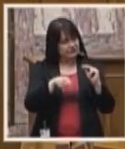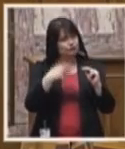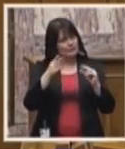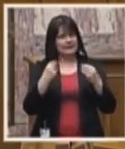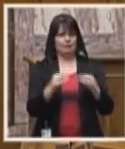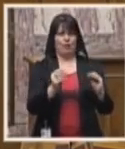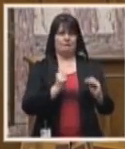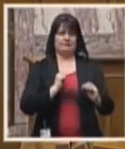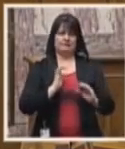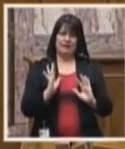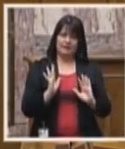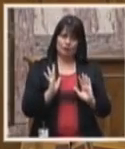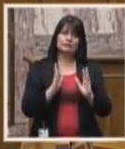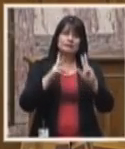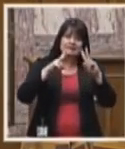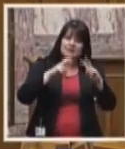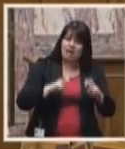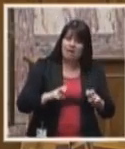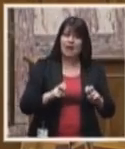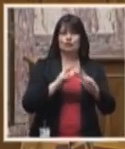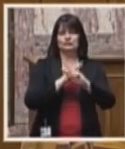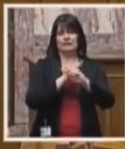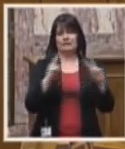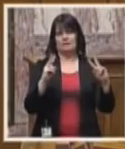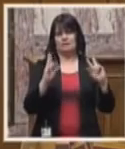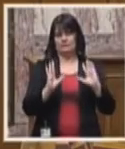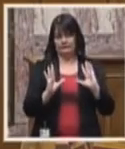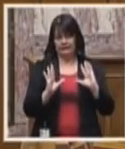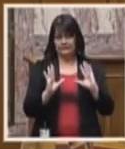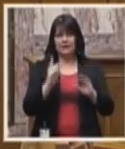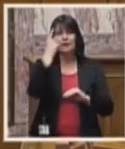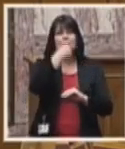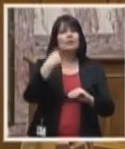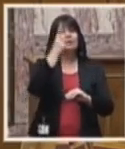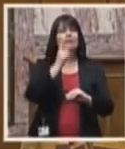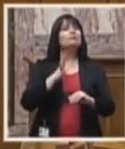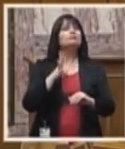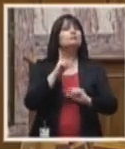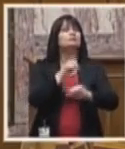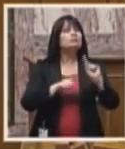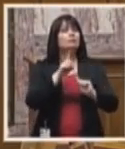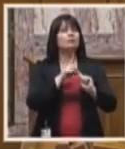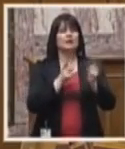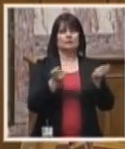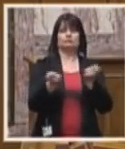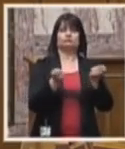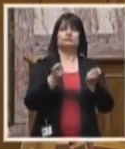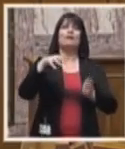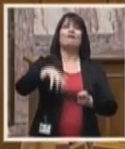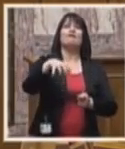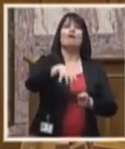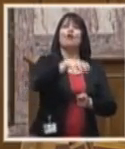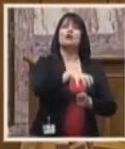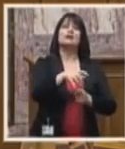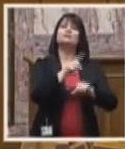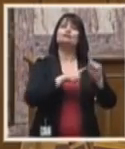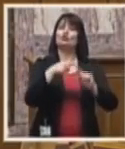θα είναι ο έλεγχος ακόμα και οι επιλογές των προσώπων που θα διοικήσουν αυτούς τους φορείς ή αυτόν τον φορέα